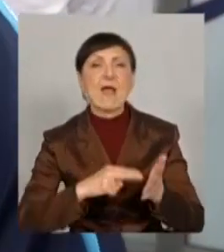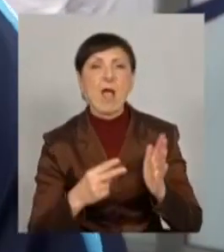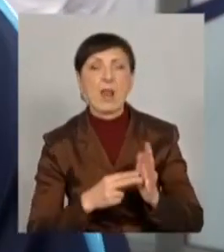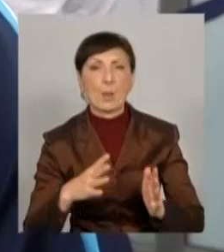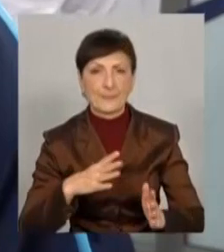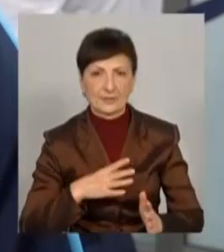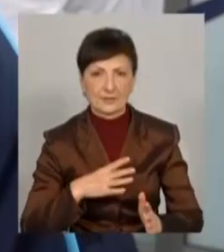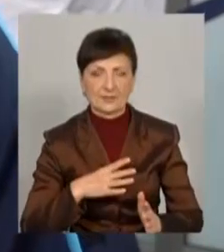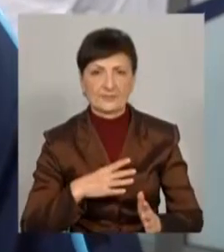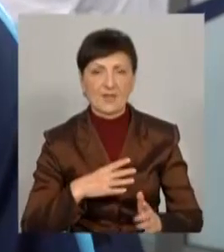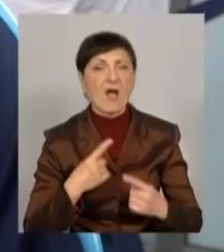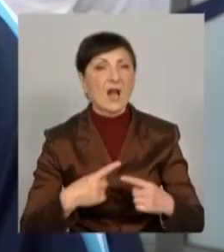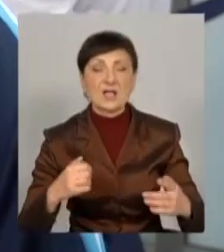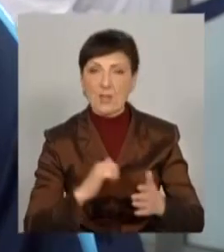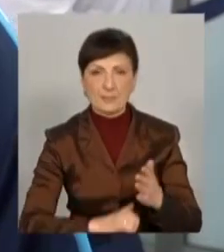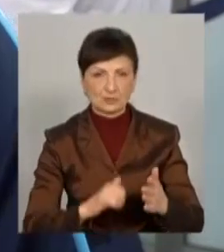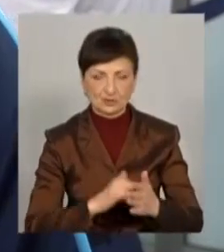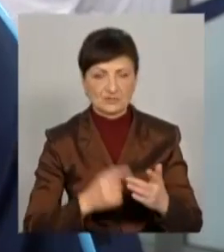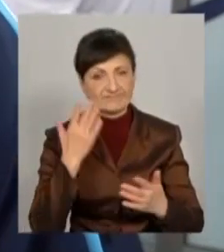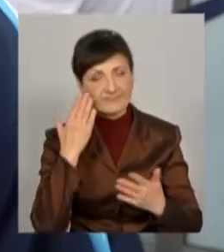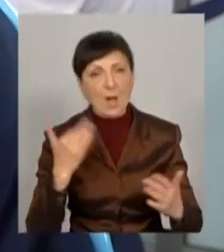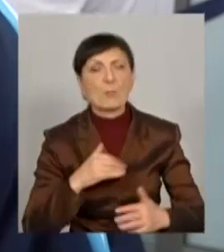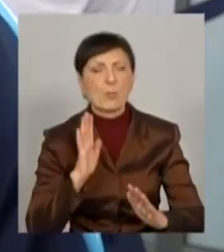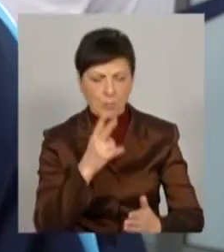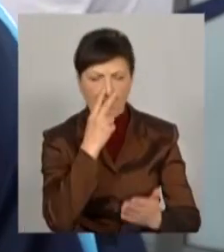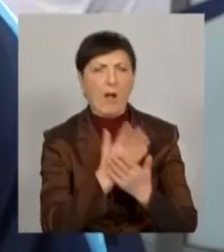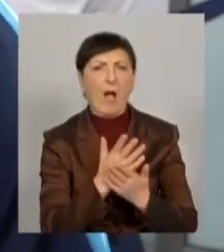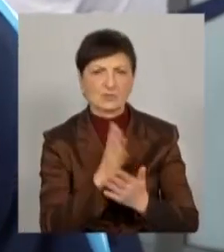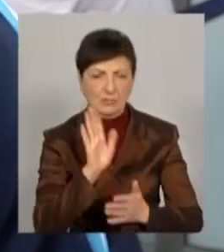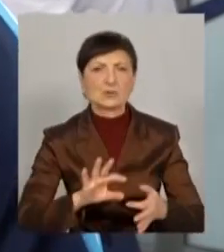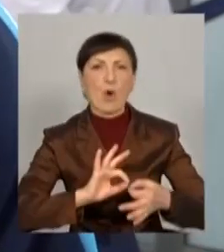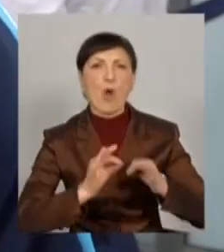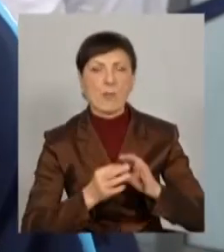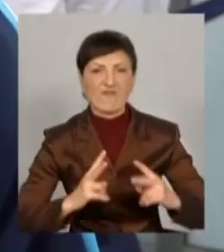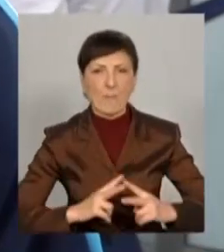ставили перед собой, по разным причинам. Мы покажем, на что способны на Олимпиаде в Париже.